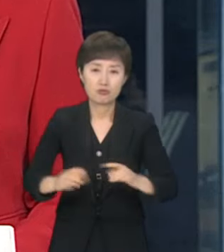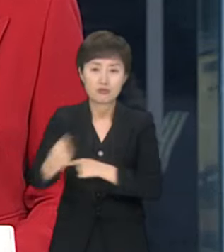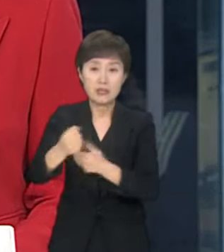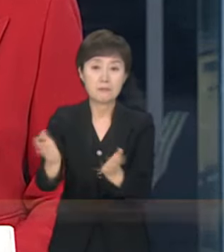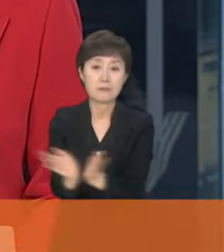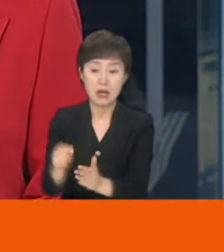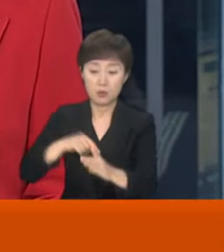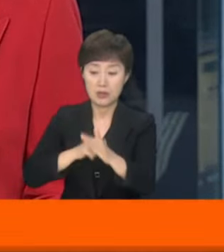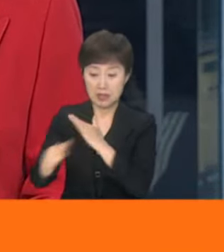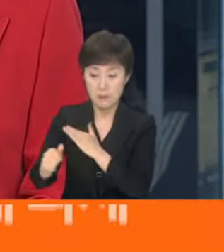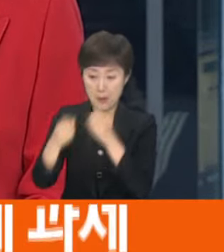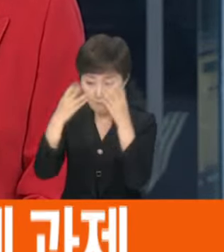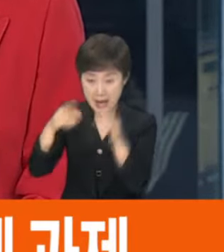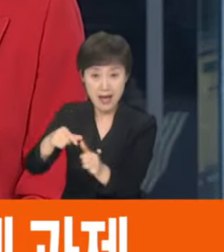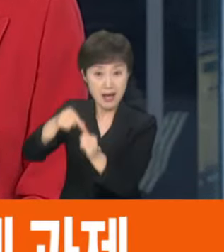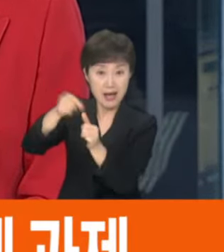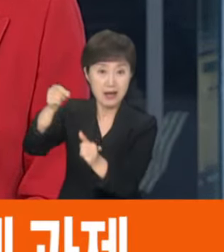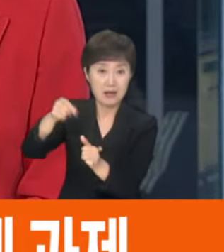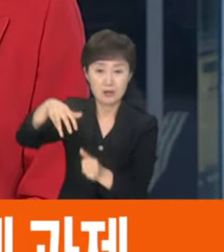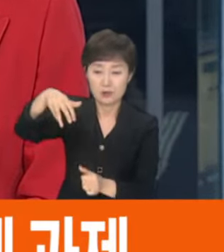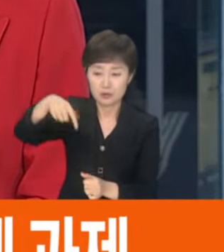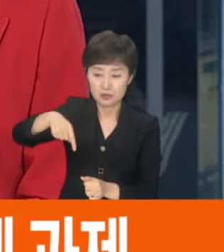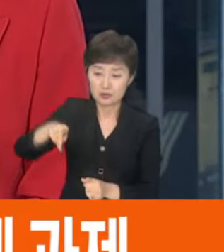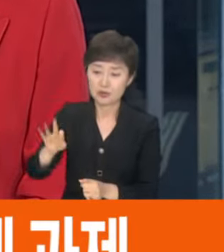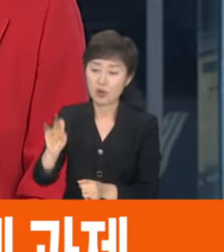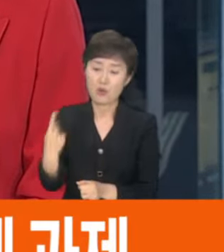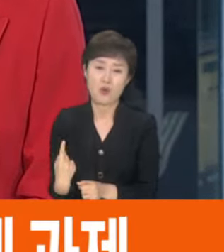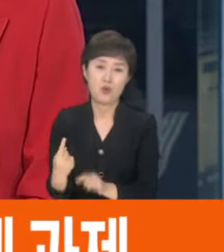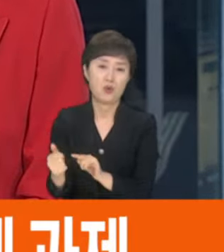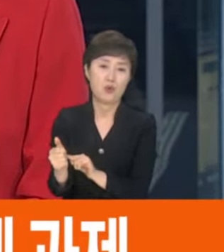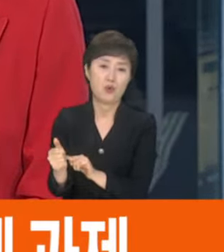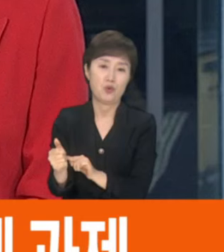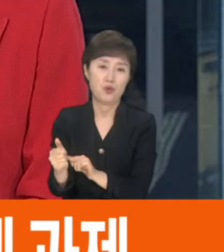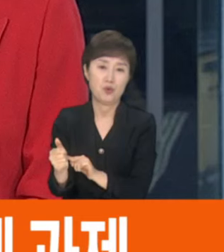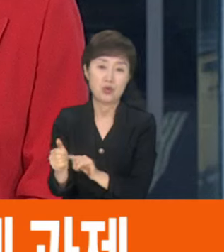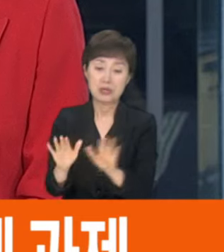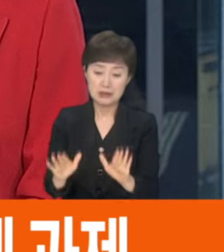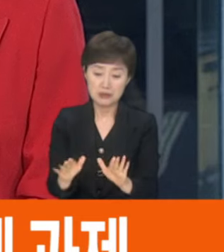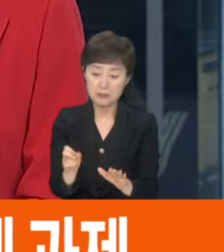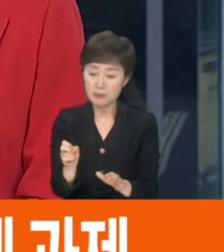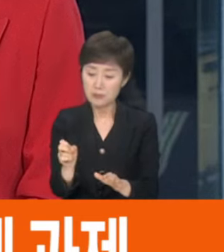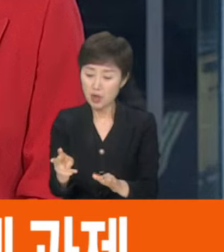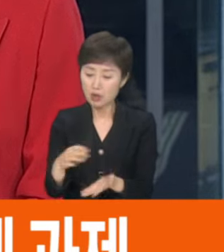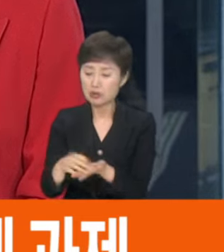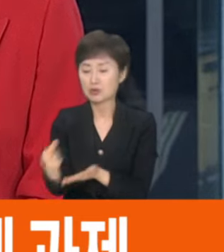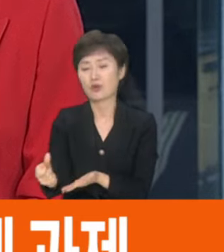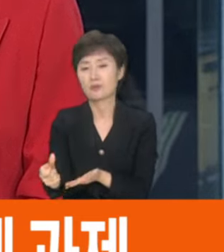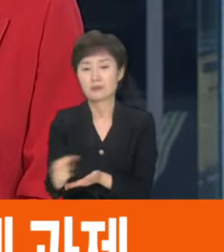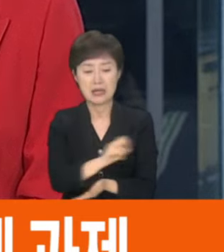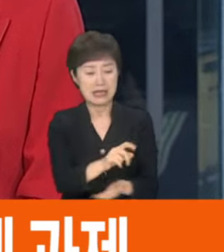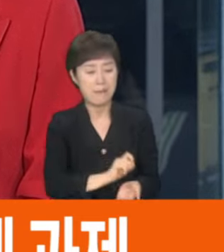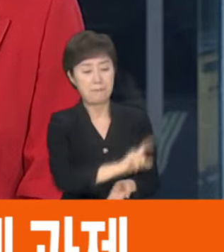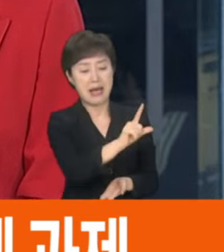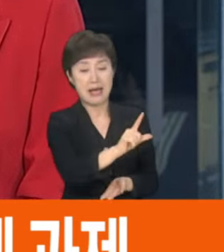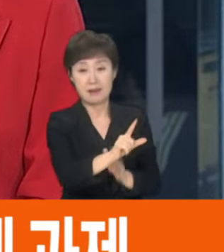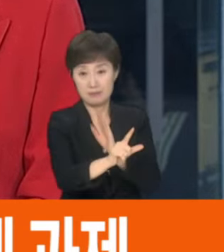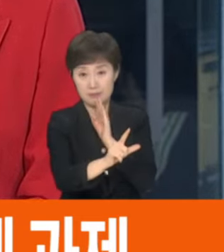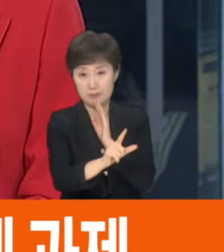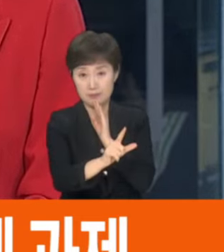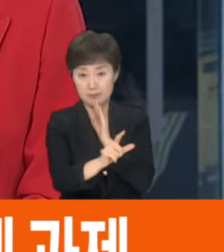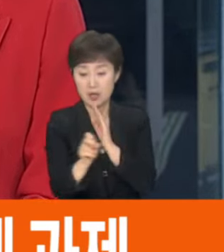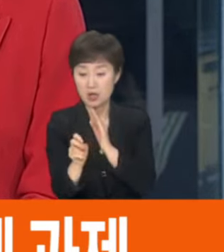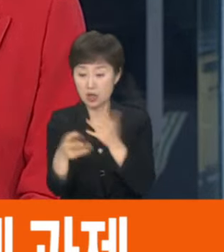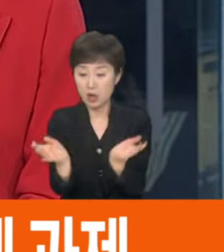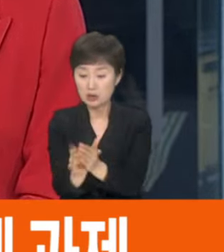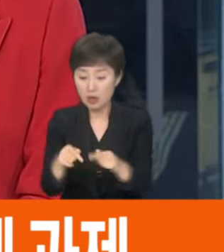네, 국민의힘 추경호 신임 원내대표의 업무가 시작됐습니다. 여소야대 전국에서 집권 여당을 어떻게 이끌어갈지